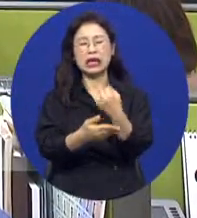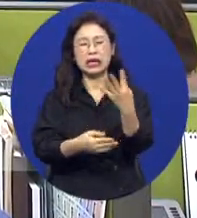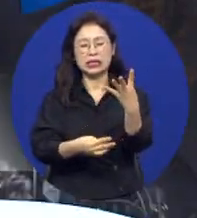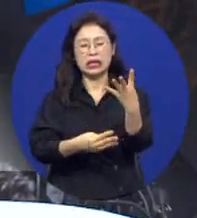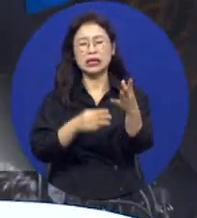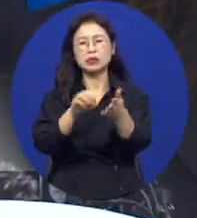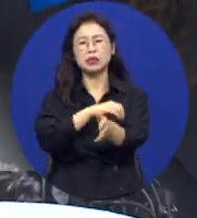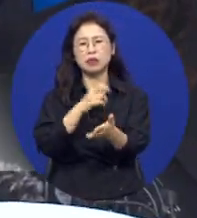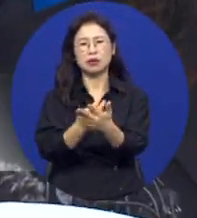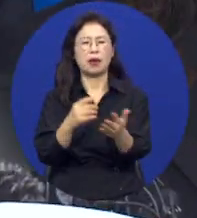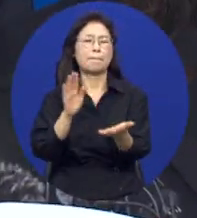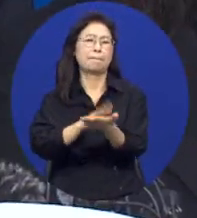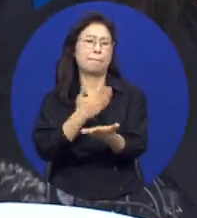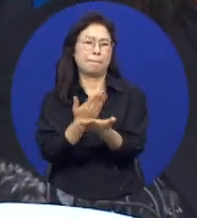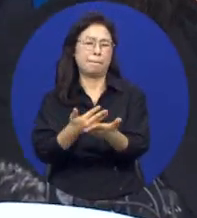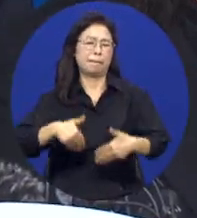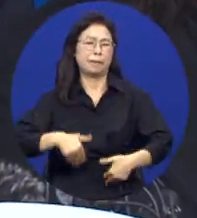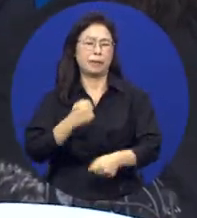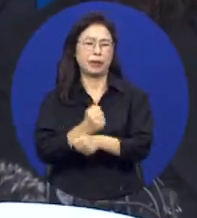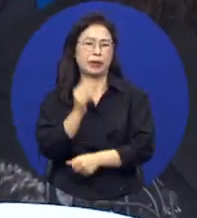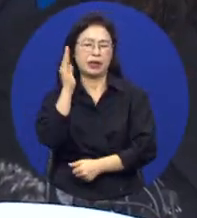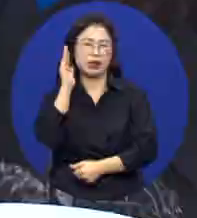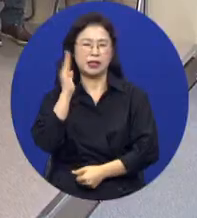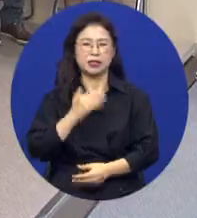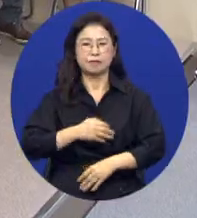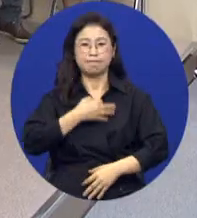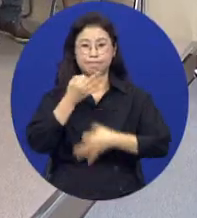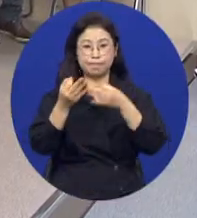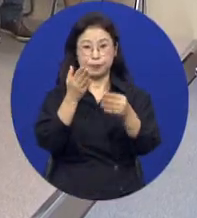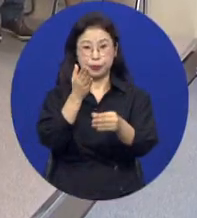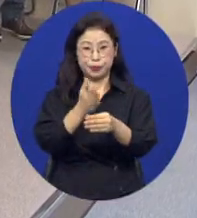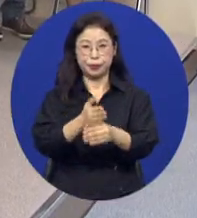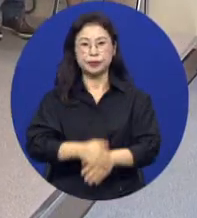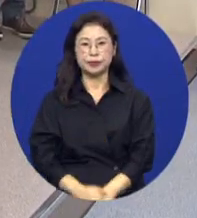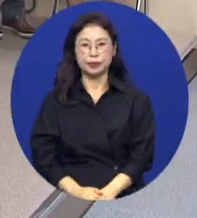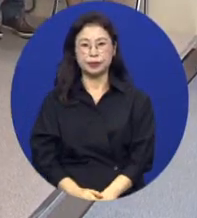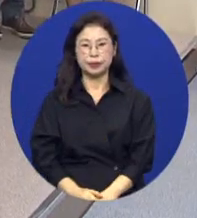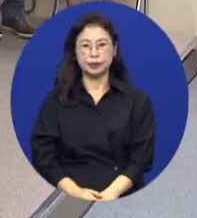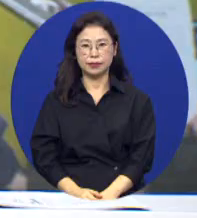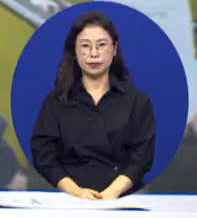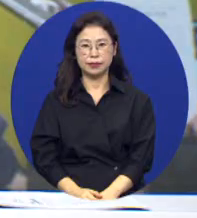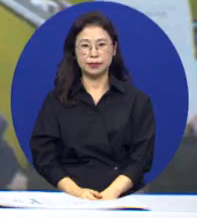개정해야 한다는 목소리가 높아지고 있습니다 MBC 뉴스 이따금입니다